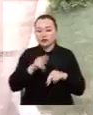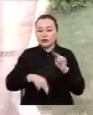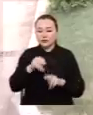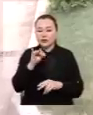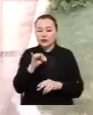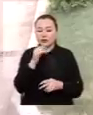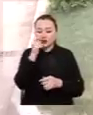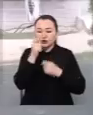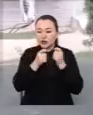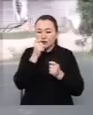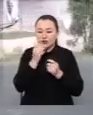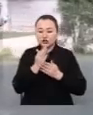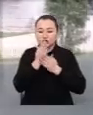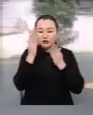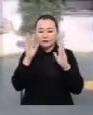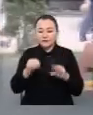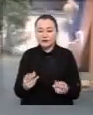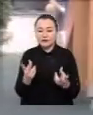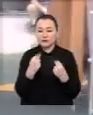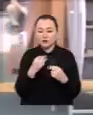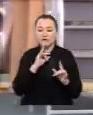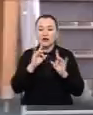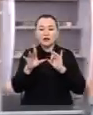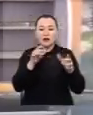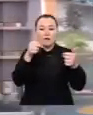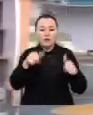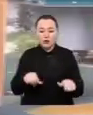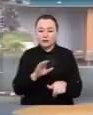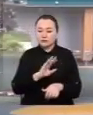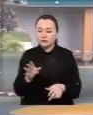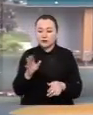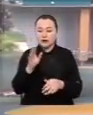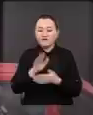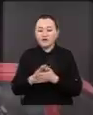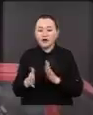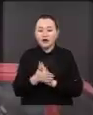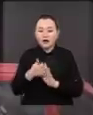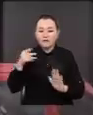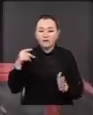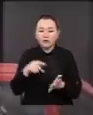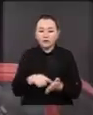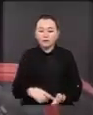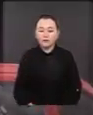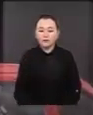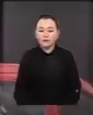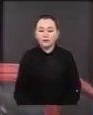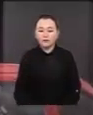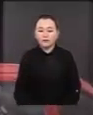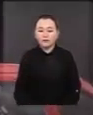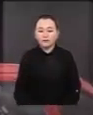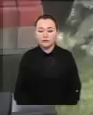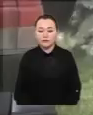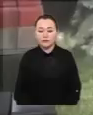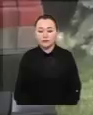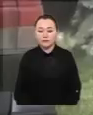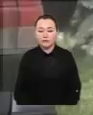и тщательно читать все обещания не в рекламном буклете, а в договоре. Жамал Габдуллина, Ринат Абулхаиров,